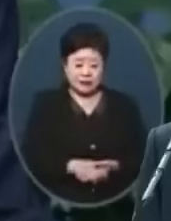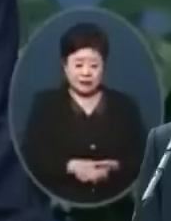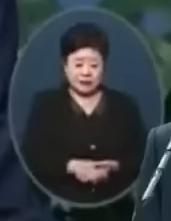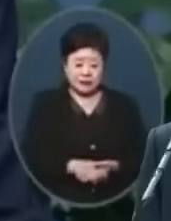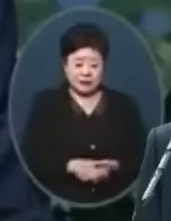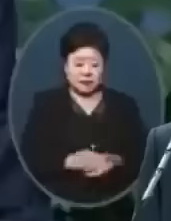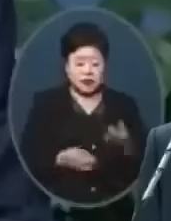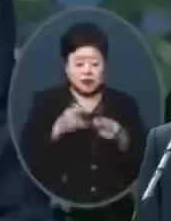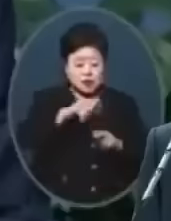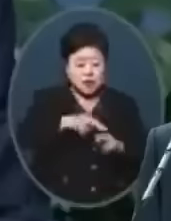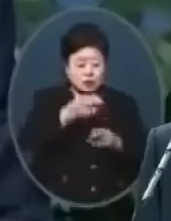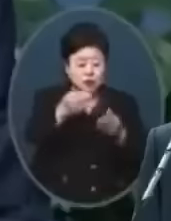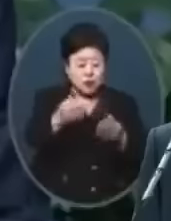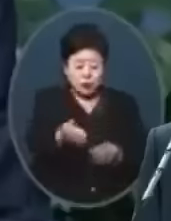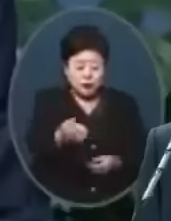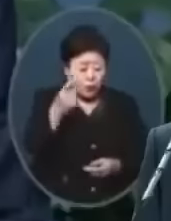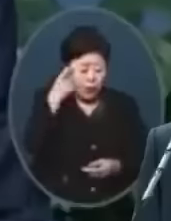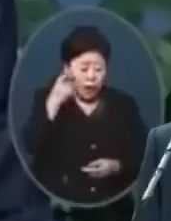재물이